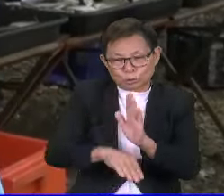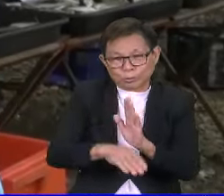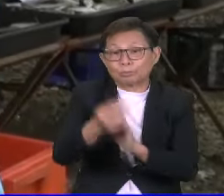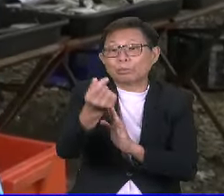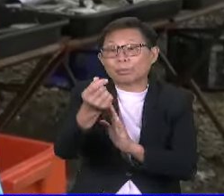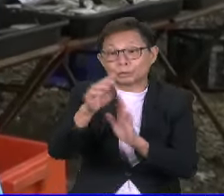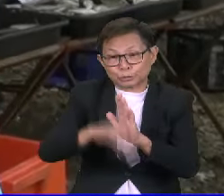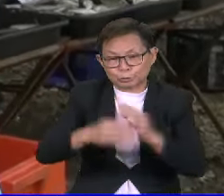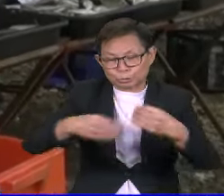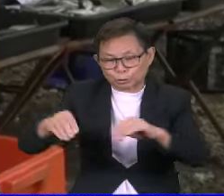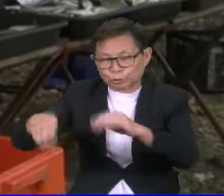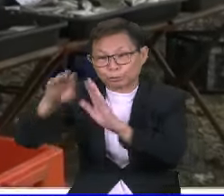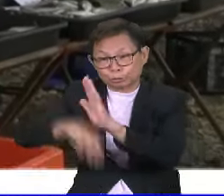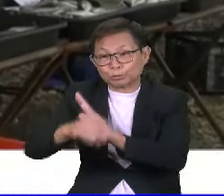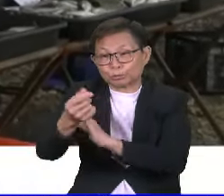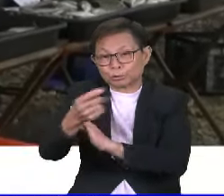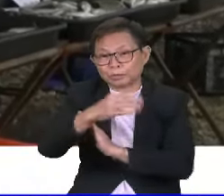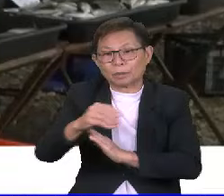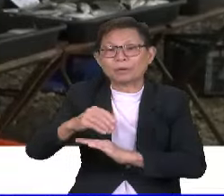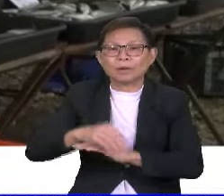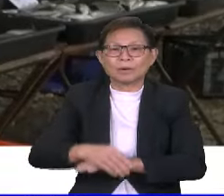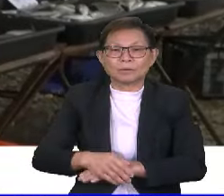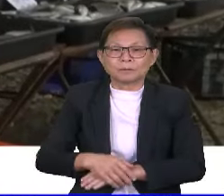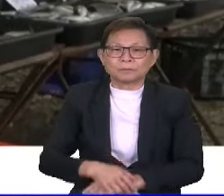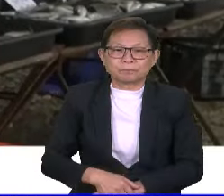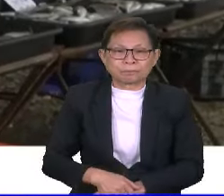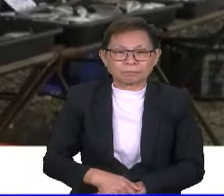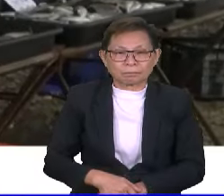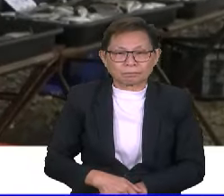berpatutan memberi impak ataupun memberi